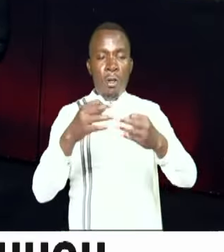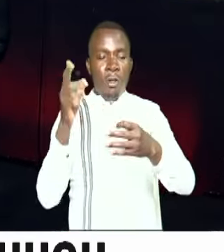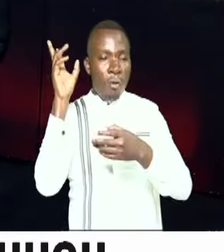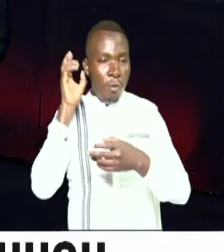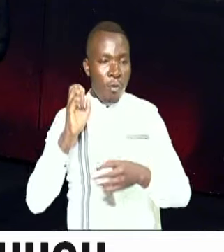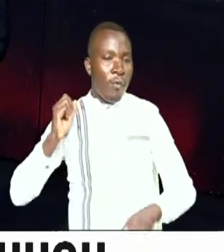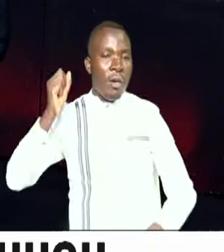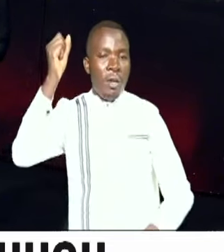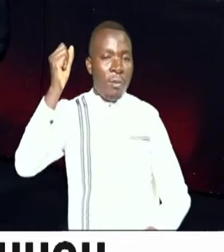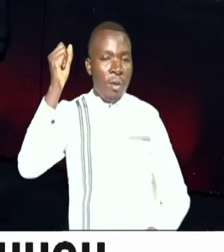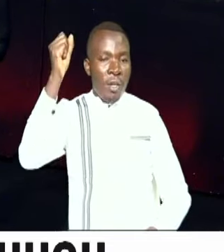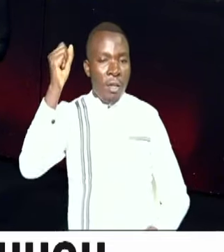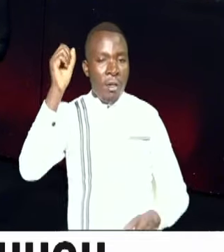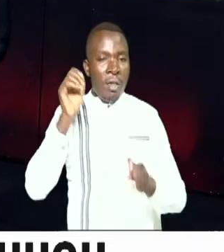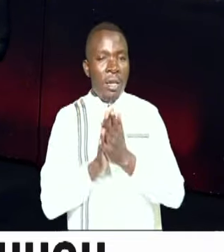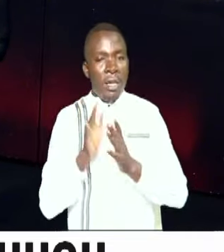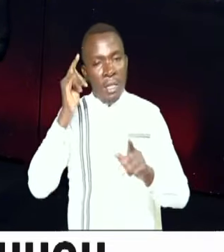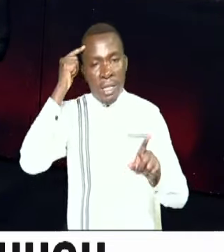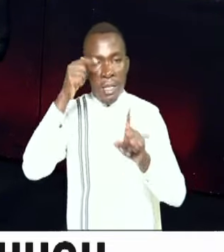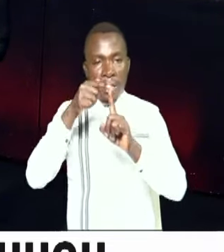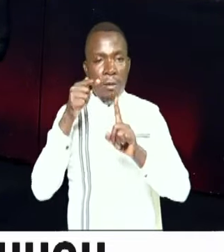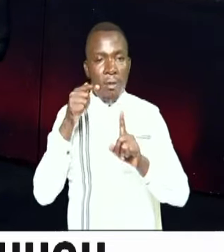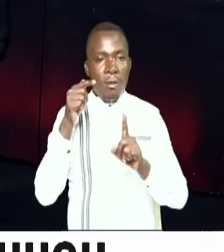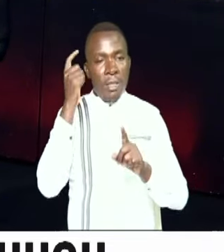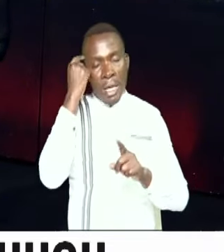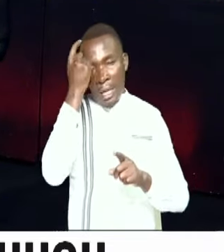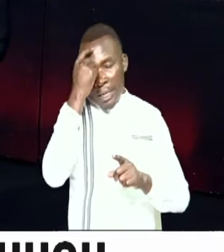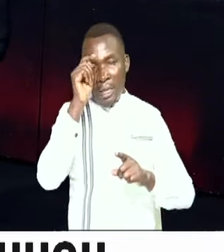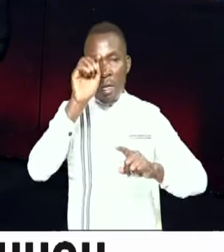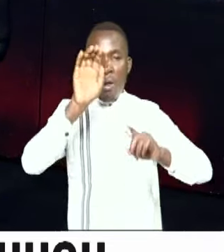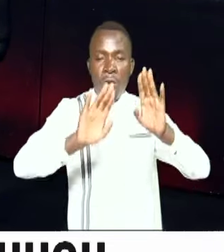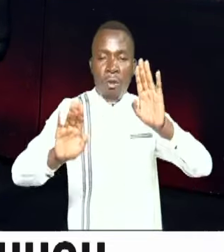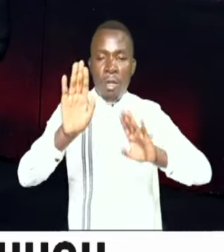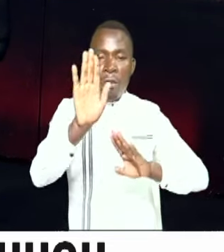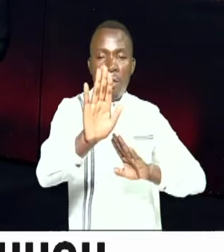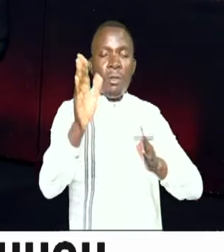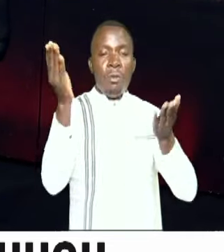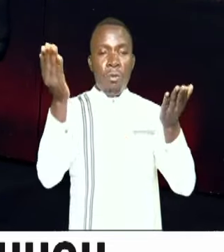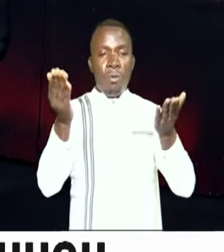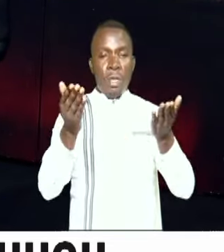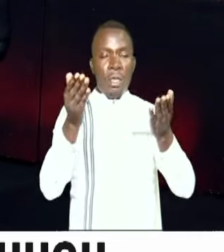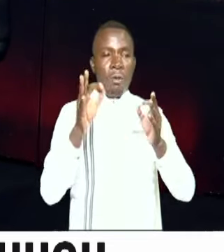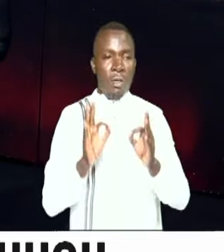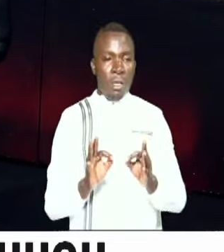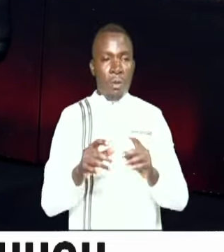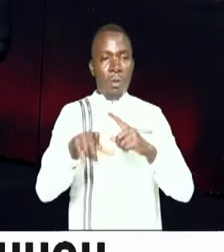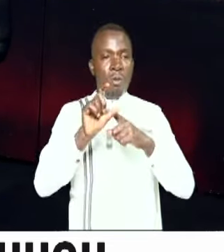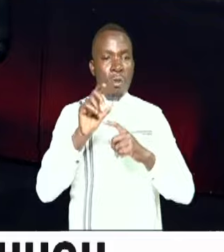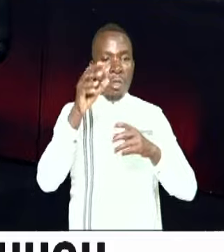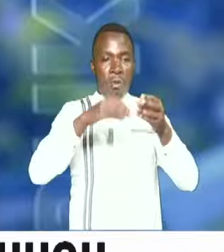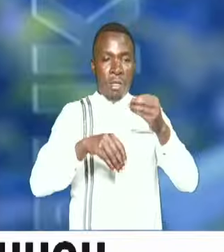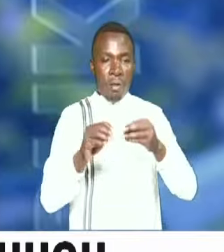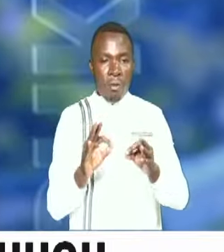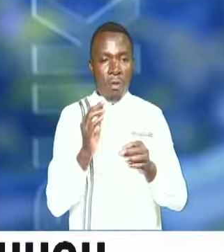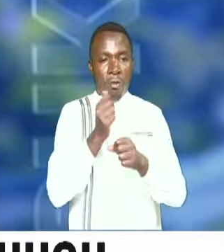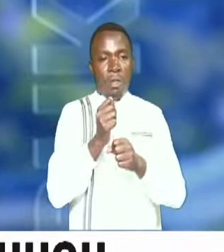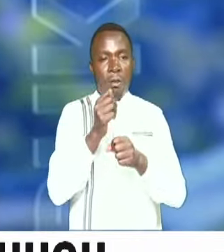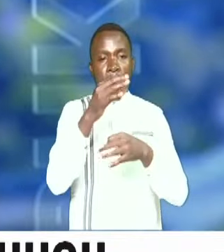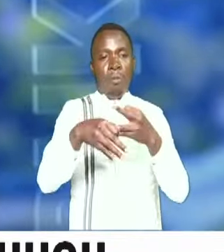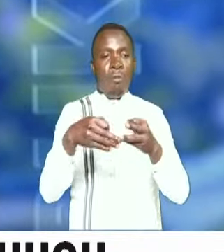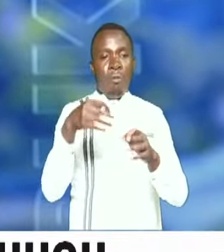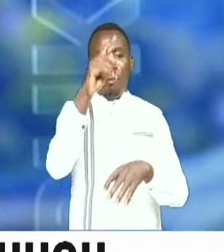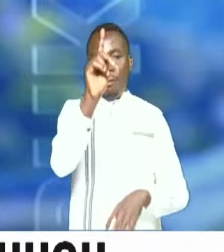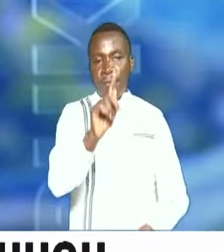cyangwa se nk'izi ntego za guverinoma mwebwe uruhare rwanyu ni uruhe cyane cyane kuri icyo kintu cyo kongera umusaruro wikorerwa mu nganda